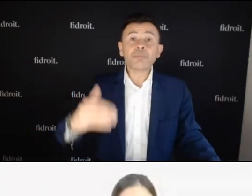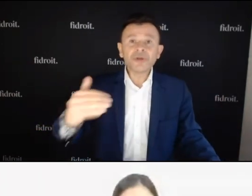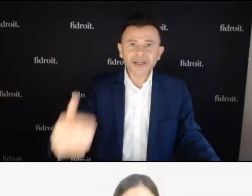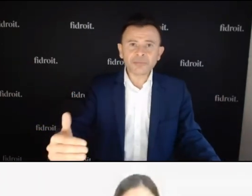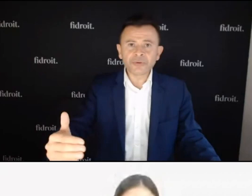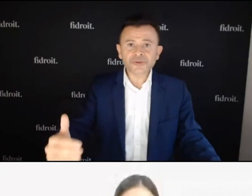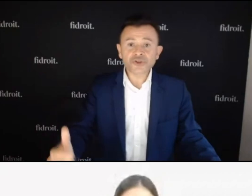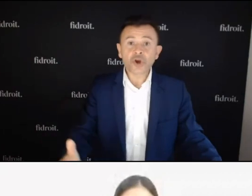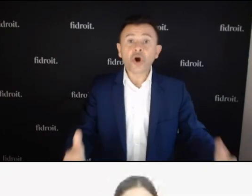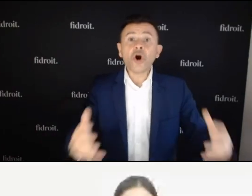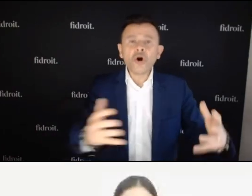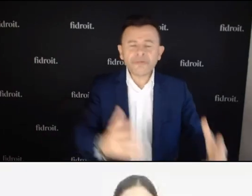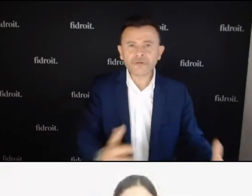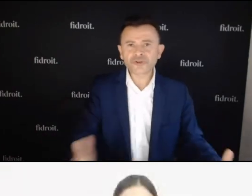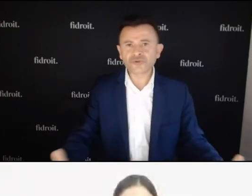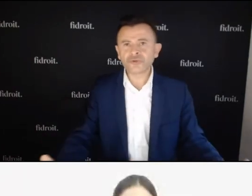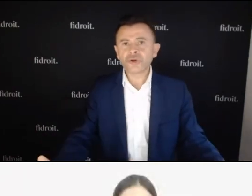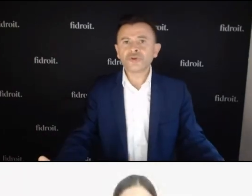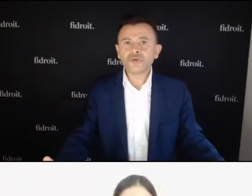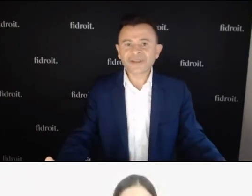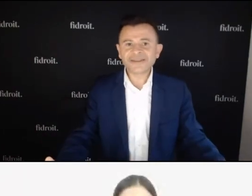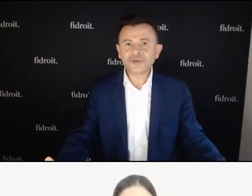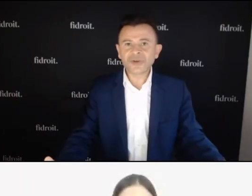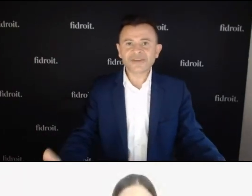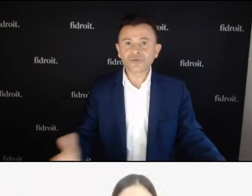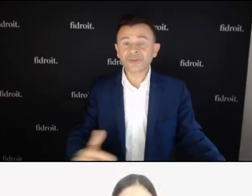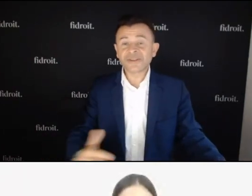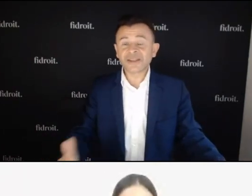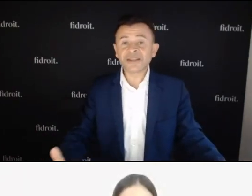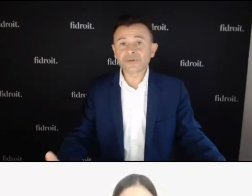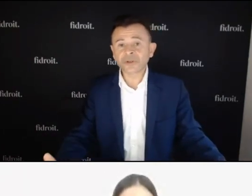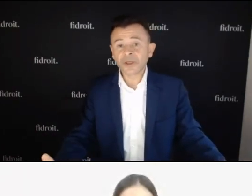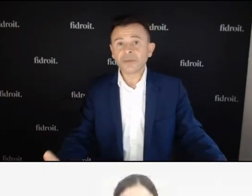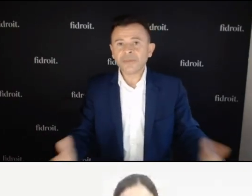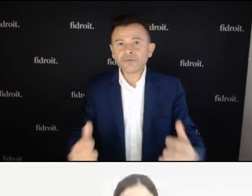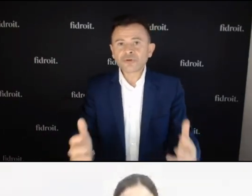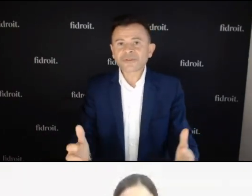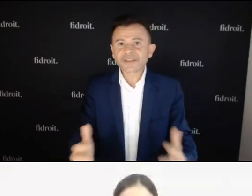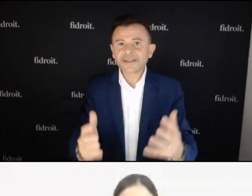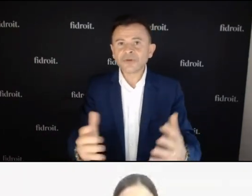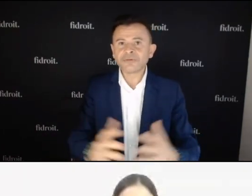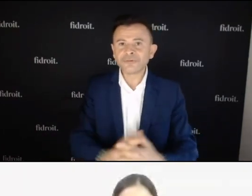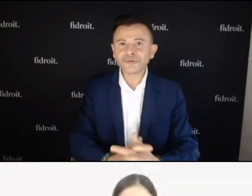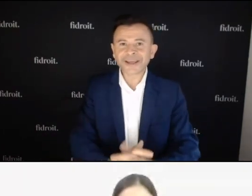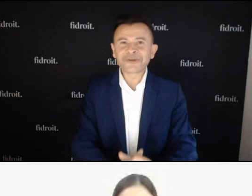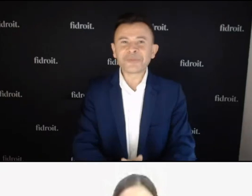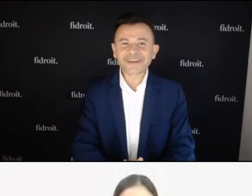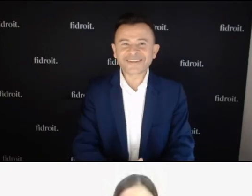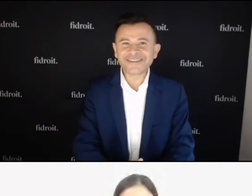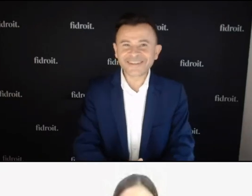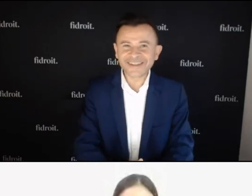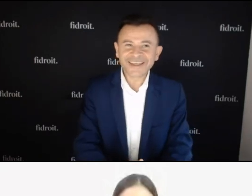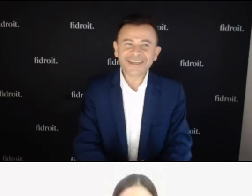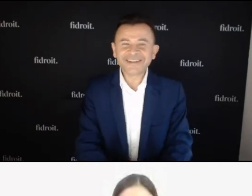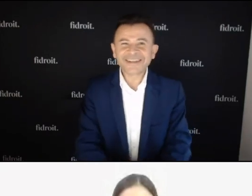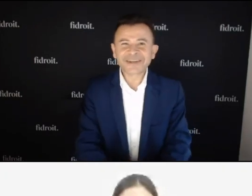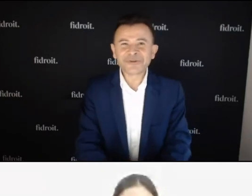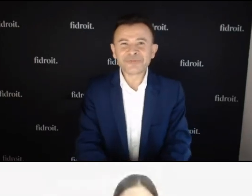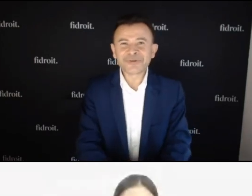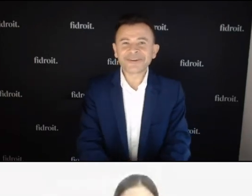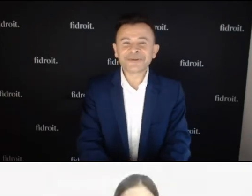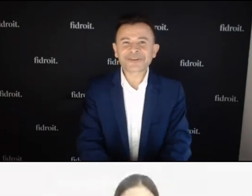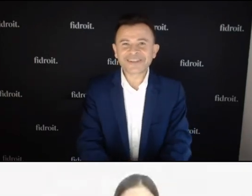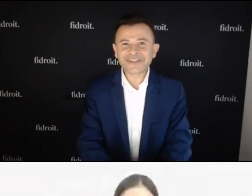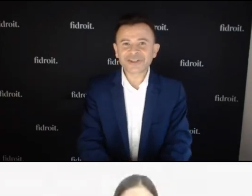la bonne réponse en fonction de la situation des uns et des autres. Mais vous constatez, au vu de la complexité des